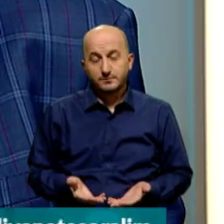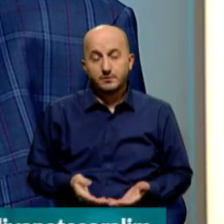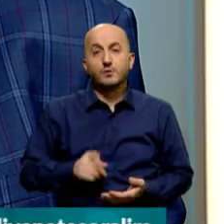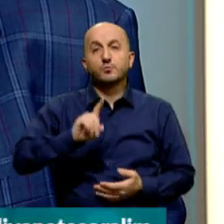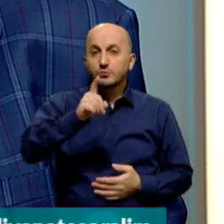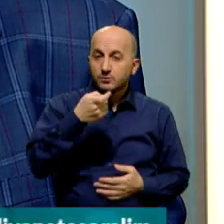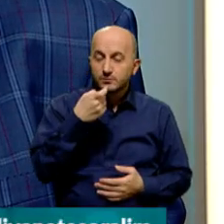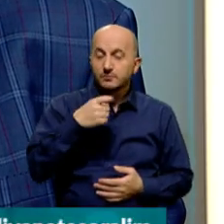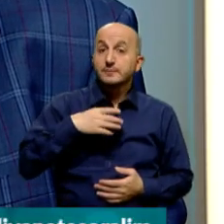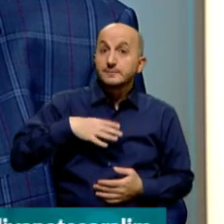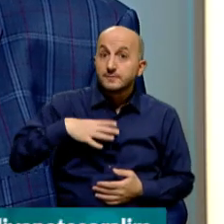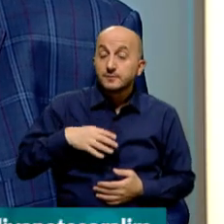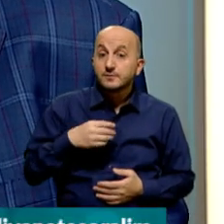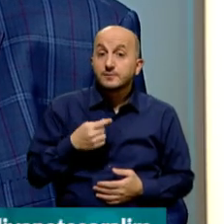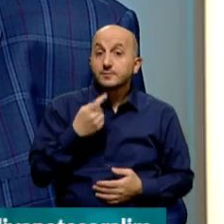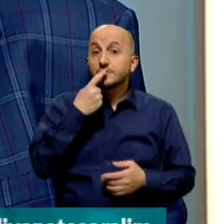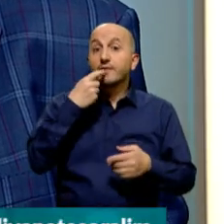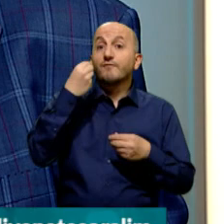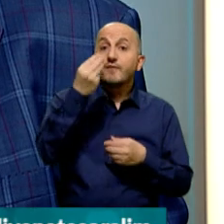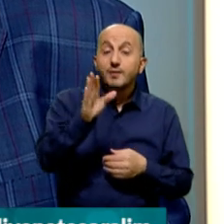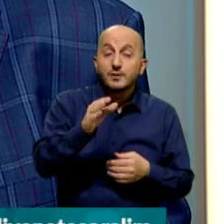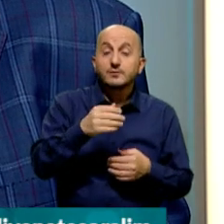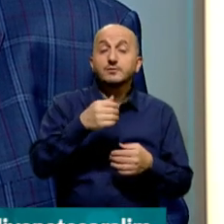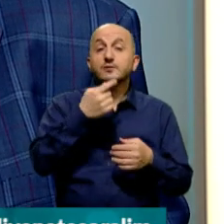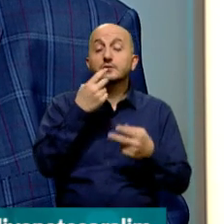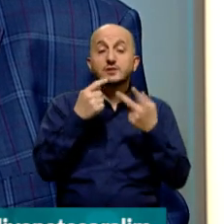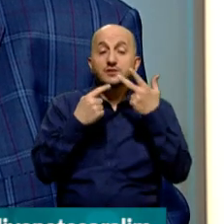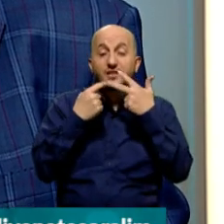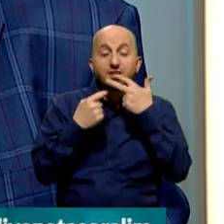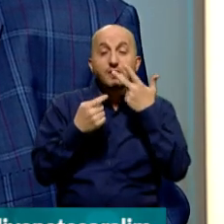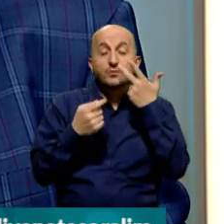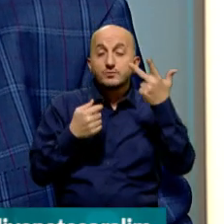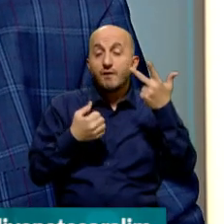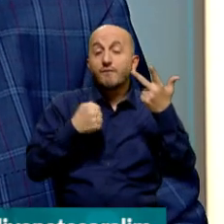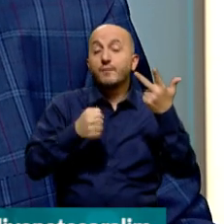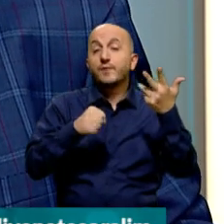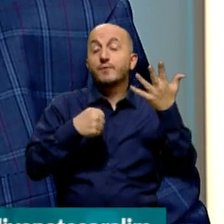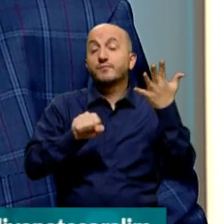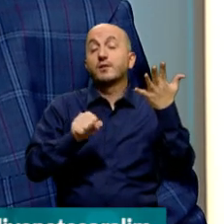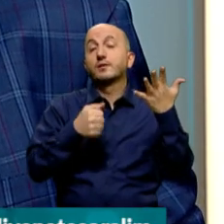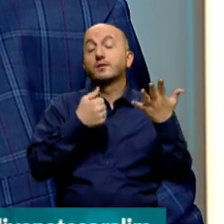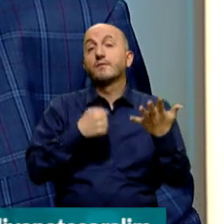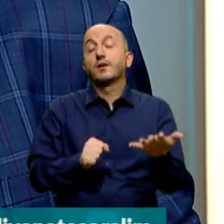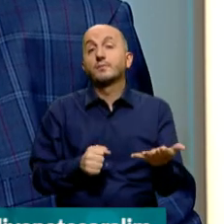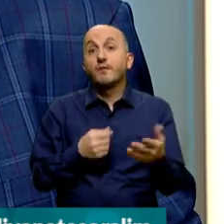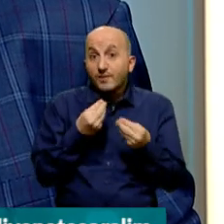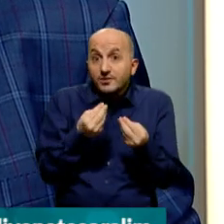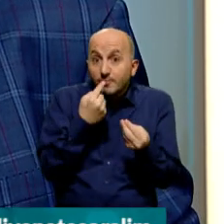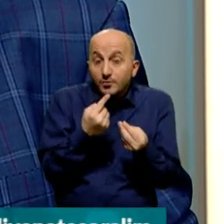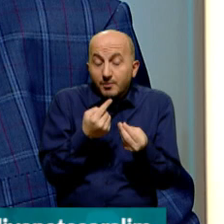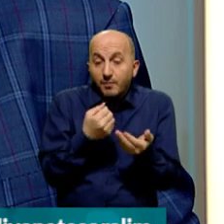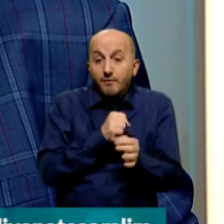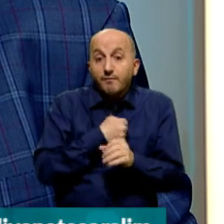buldunuz, istediniz bu sene vermedi, ikinci sene istediniz, üç istediniz ve dört. Her seferinde vereceğim diyor ama